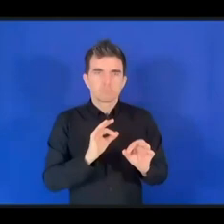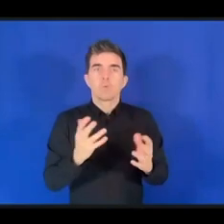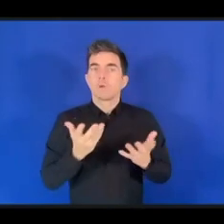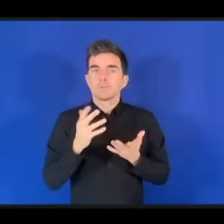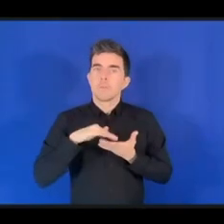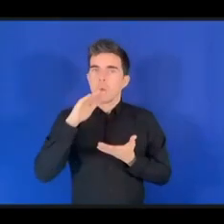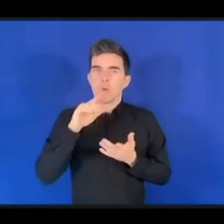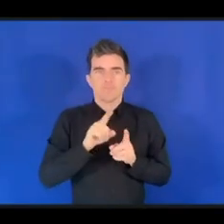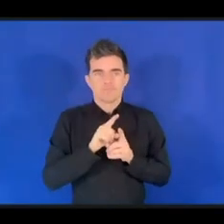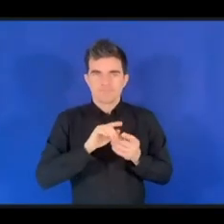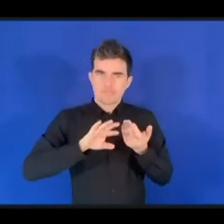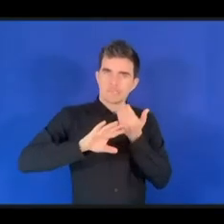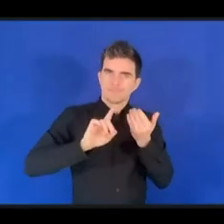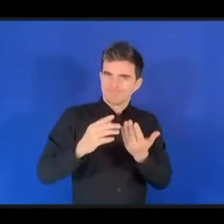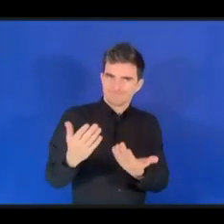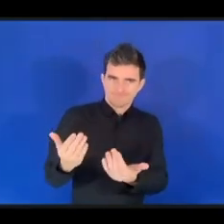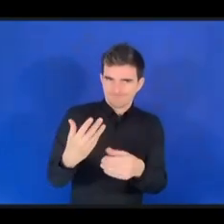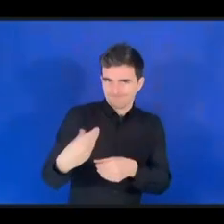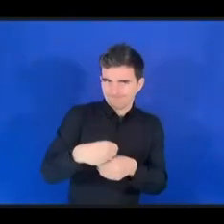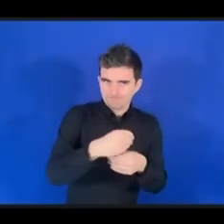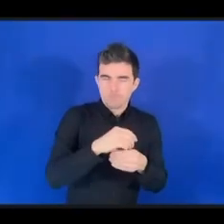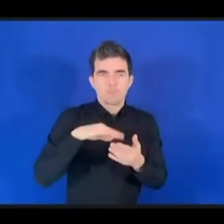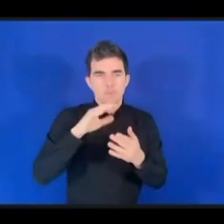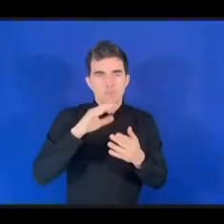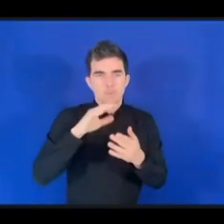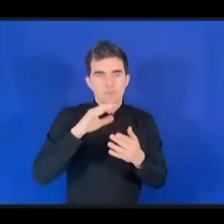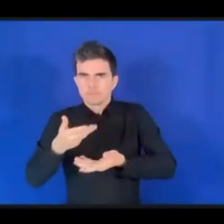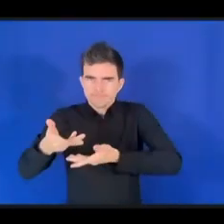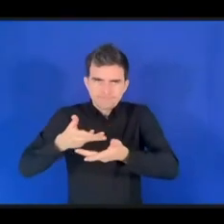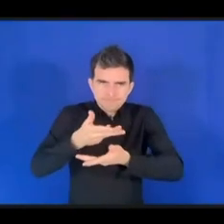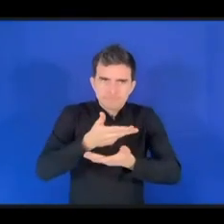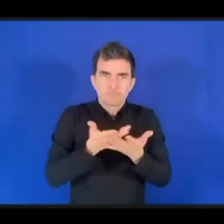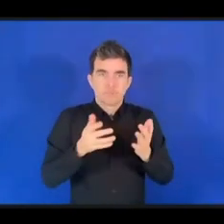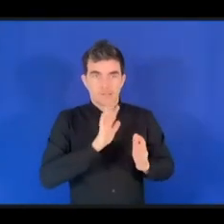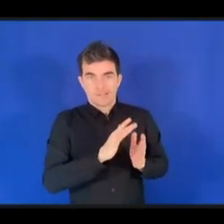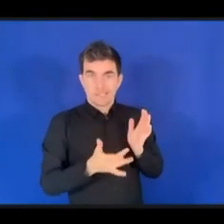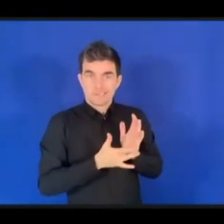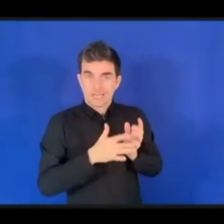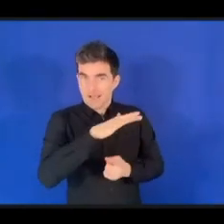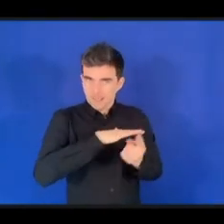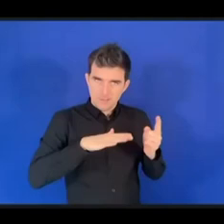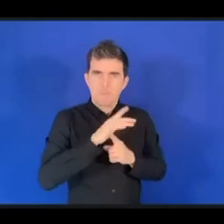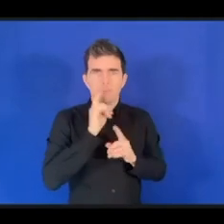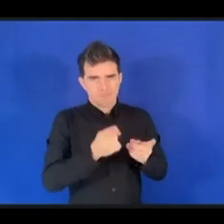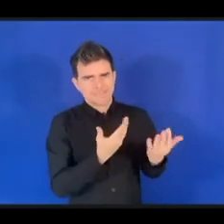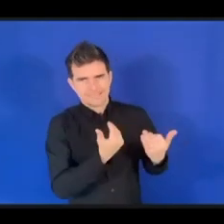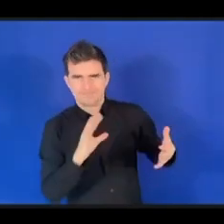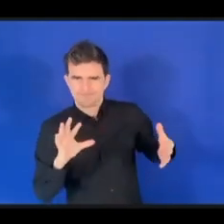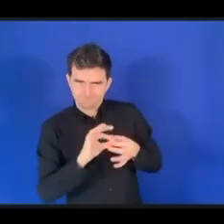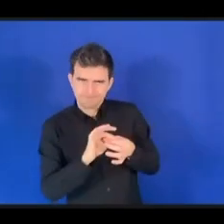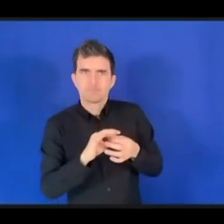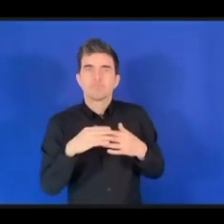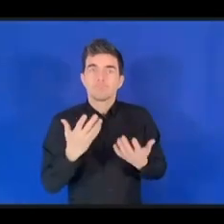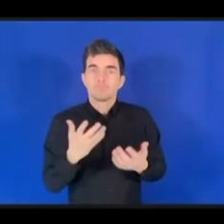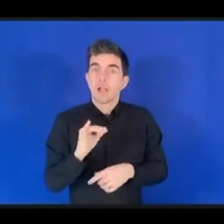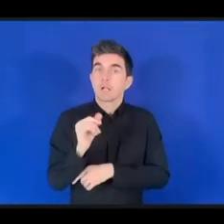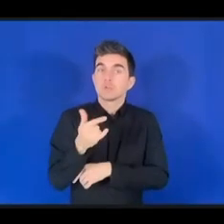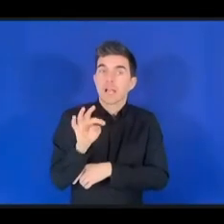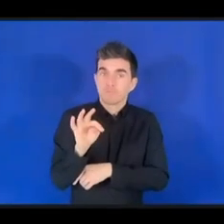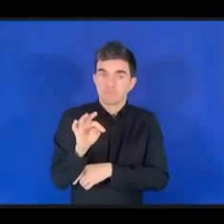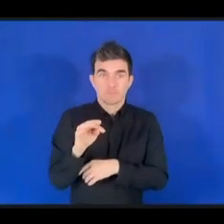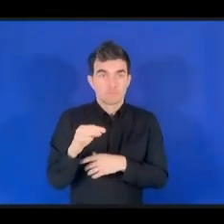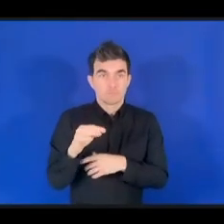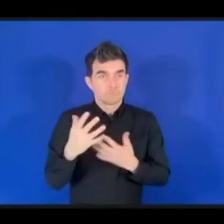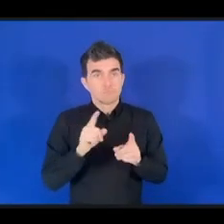术公司的更紧密的参与，我们必须进行更